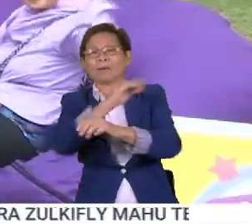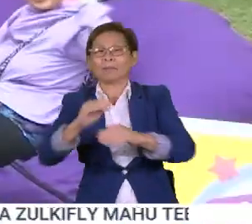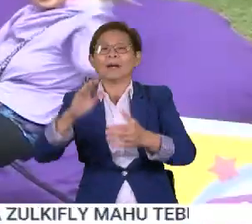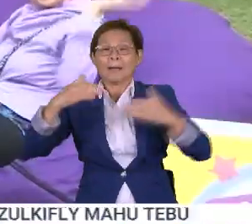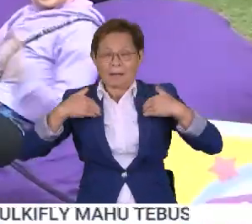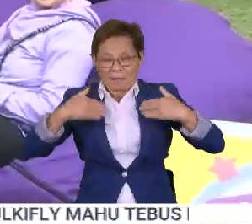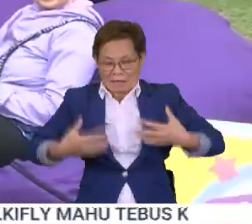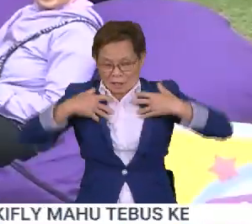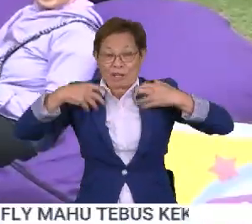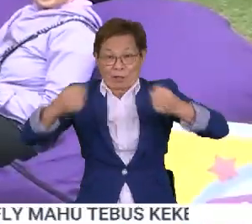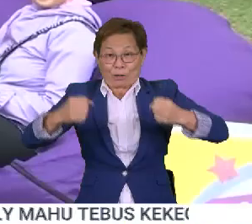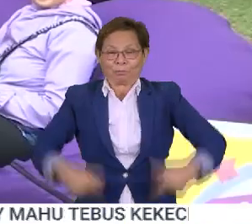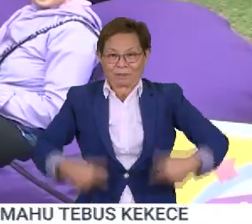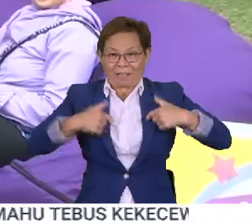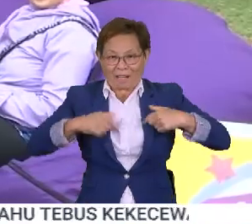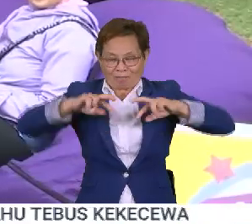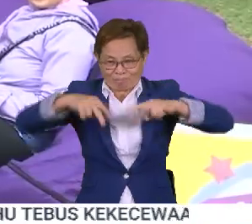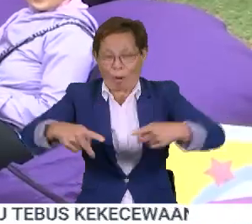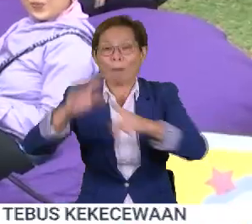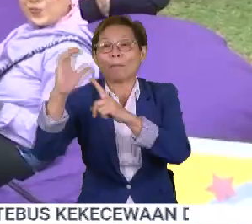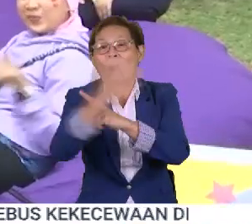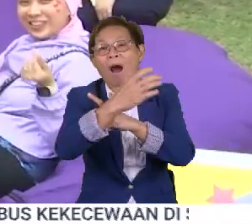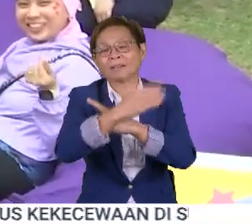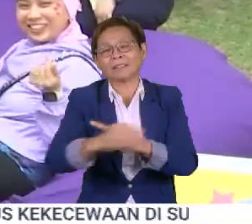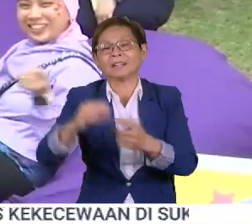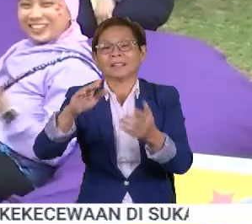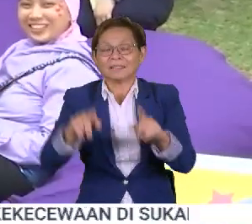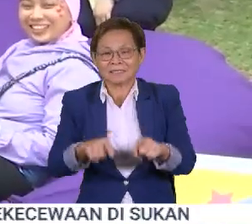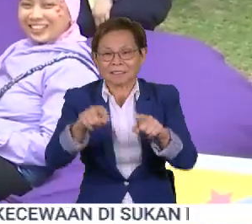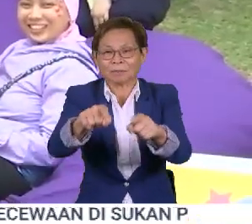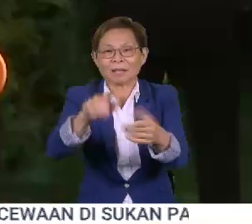hidup sehat selalu dengan hasrat kertas putih kesehatan